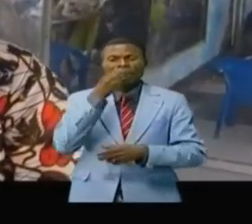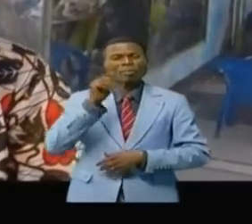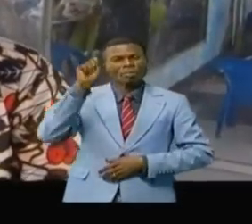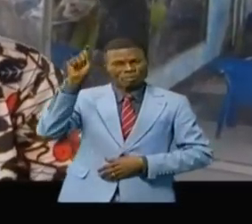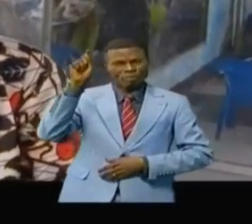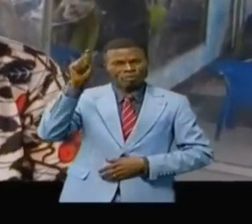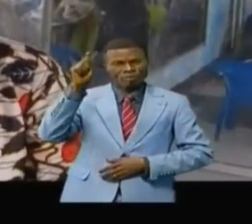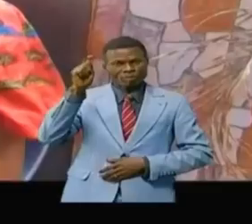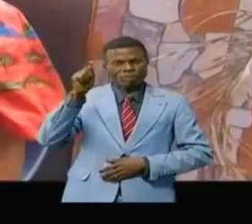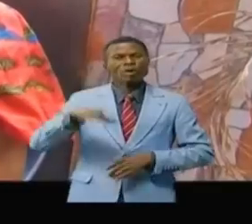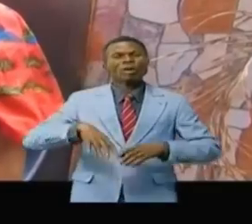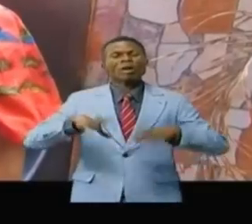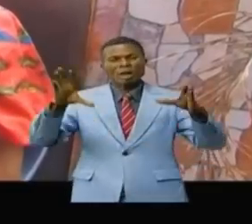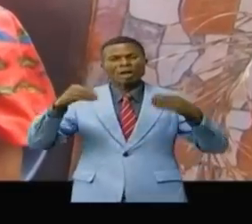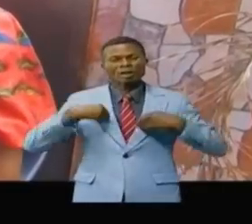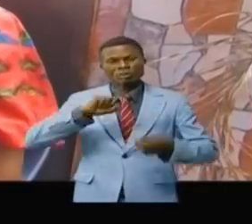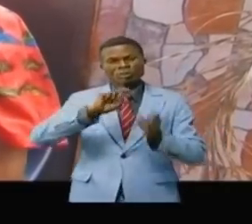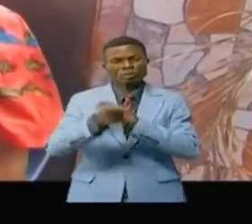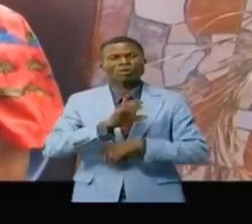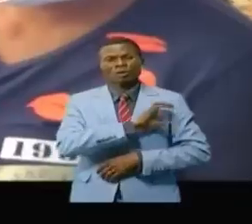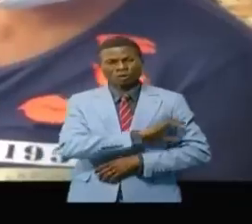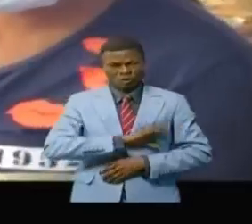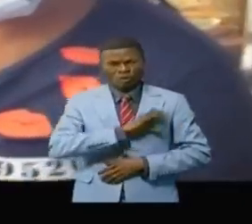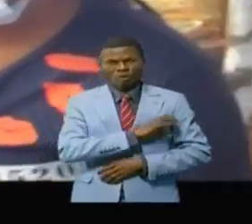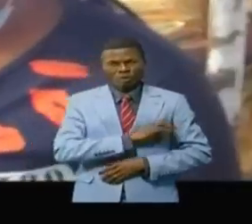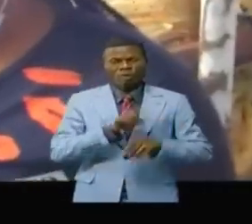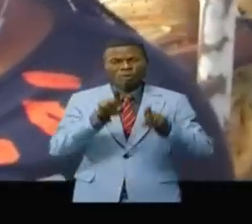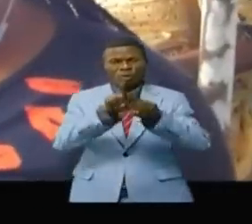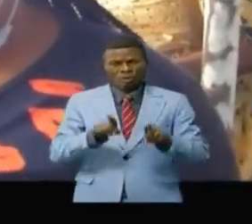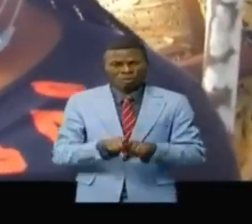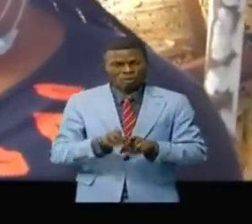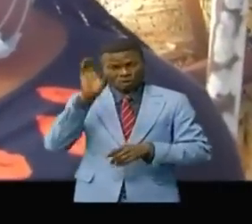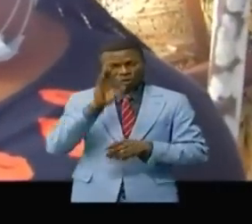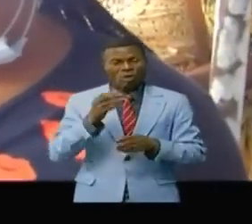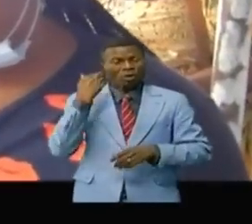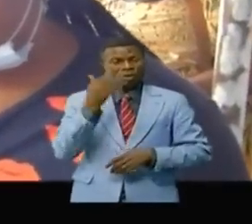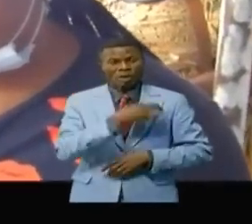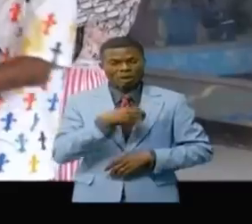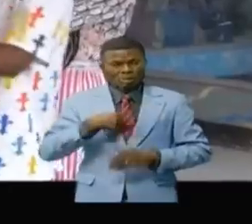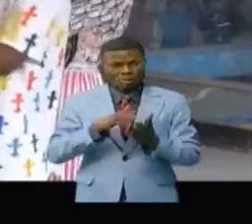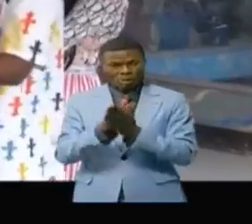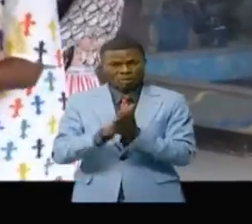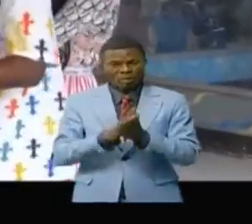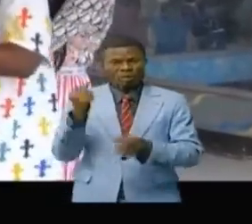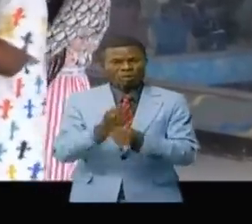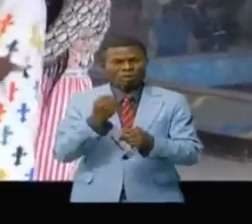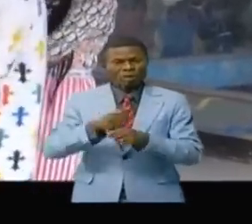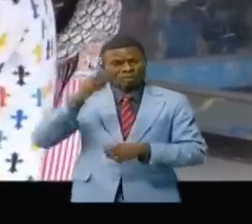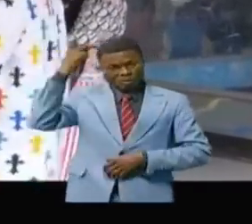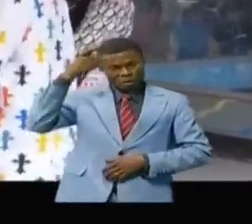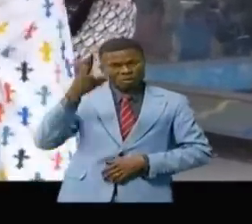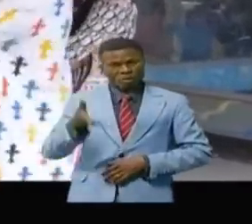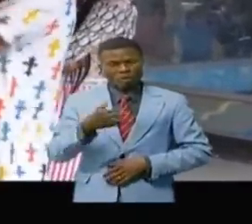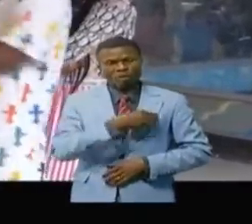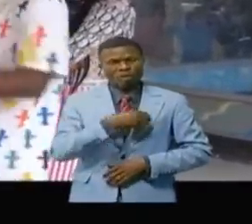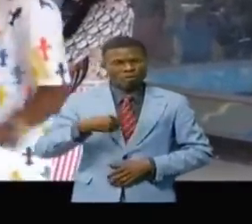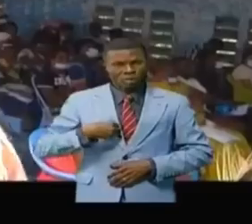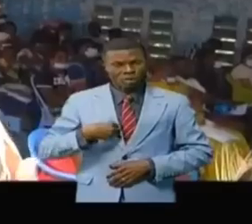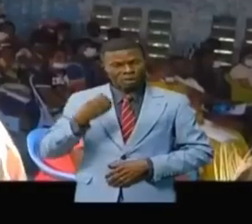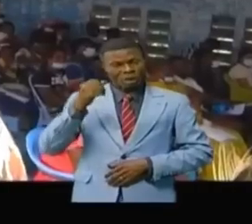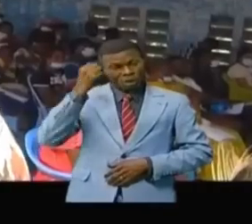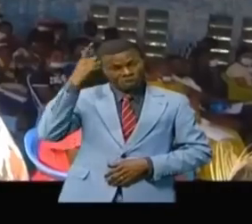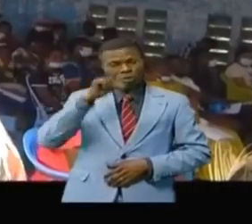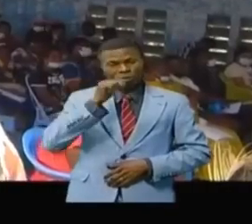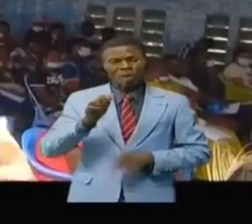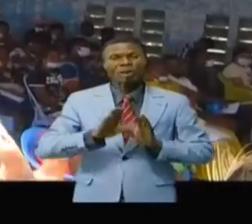témoignages, ont opté pour le changement de comportement, aussi de voir la femme s'intéresser à la gouvernance. La femme n'a pas encore compris